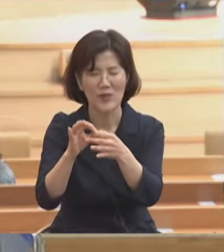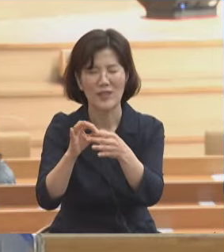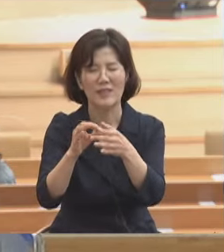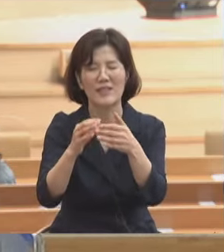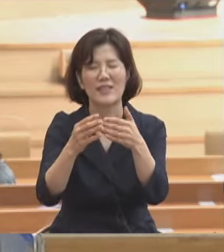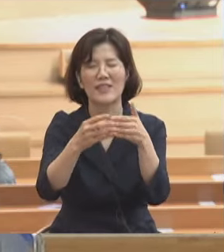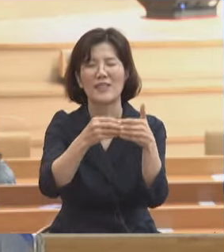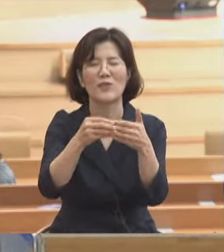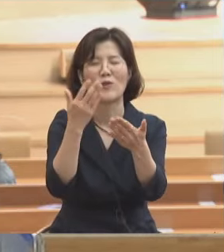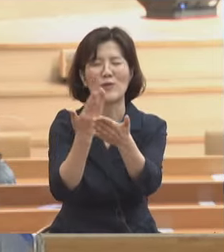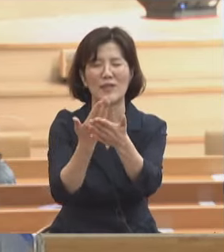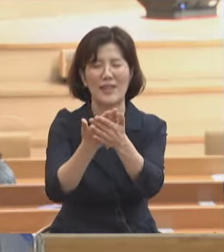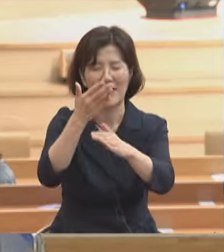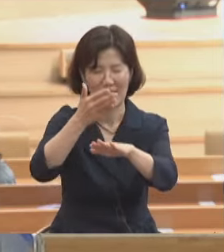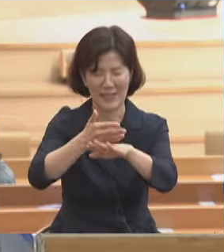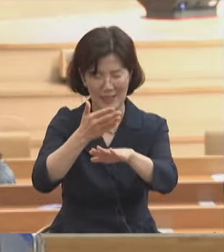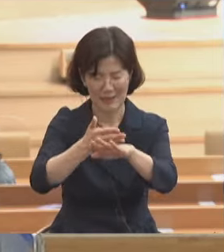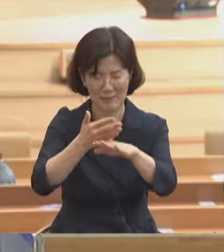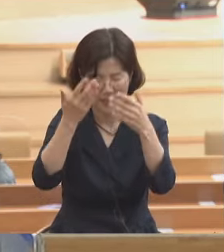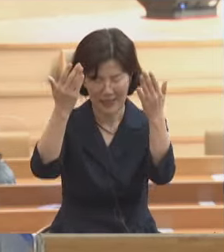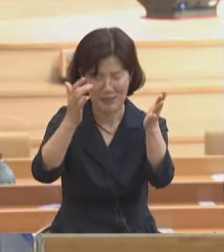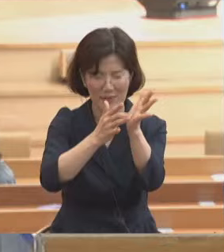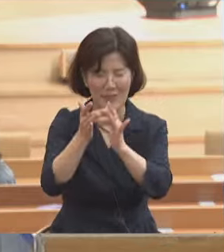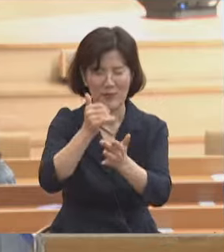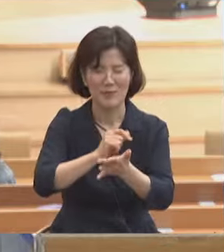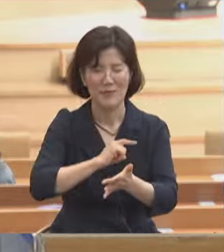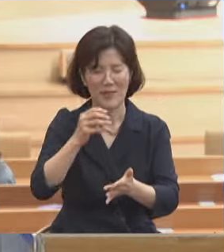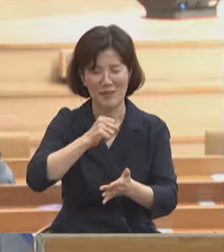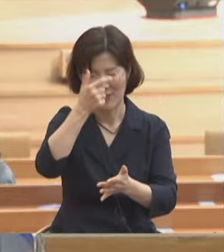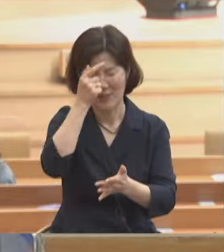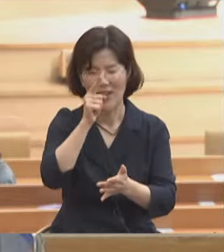주시옵소서. 감사하고 예수님 이름으로 기도합니다.